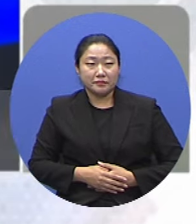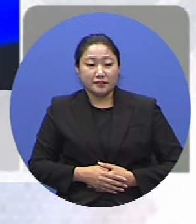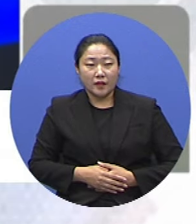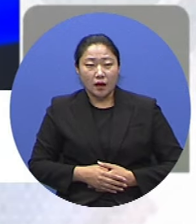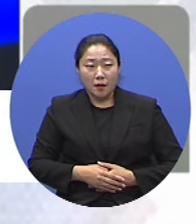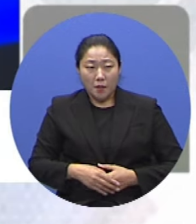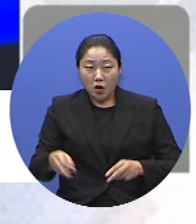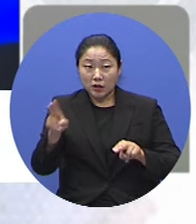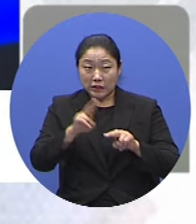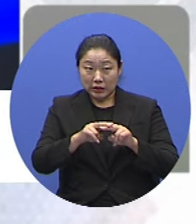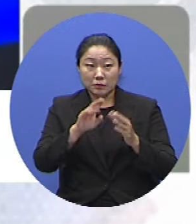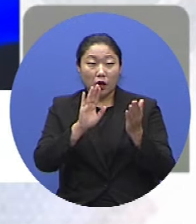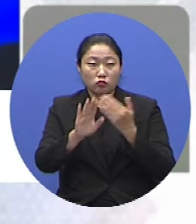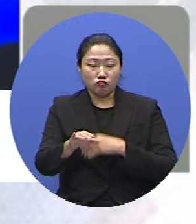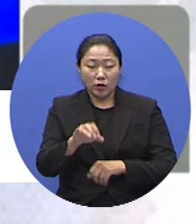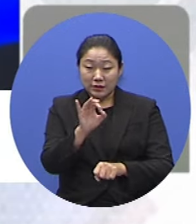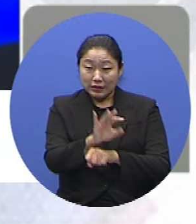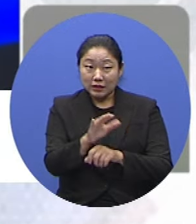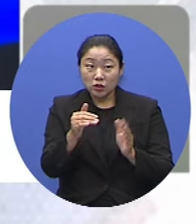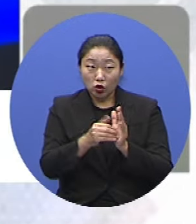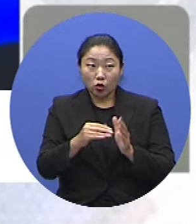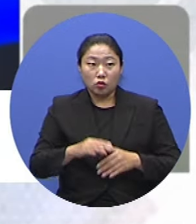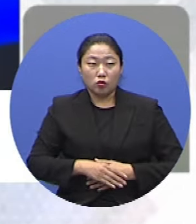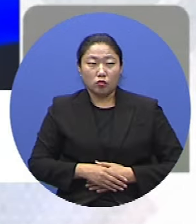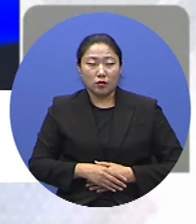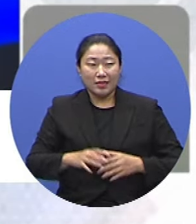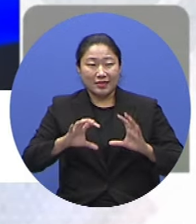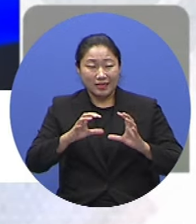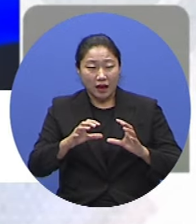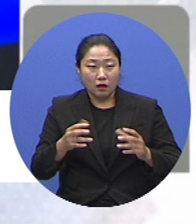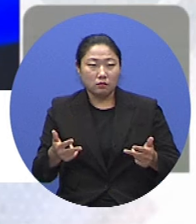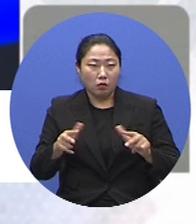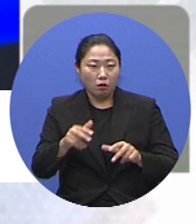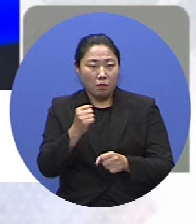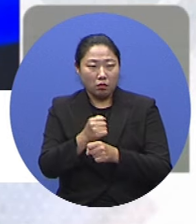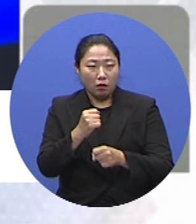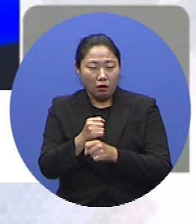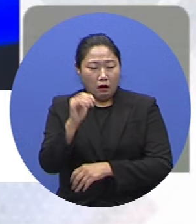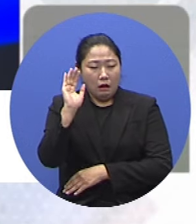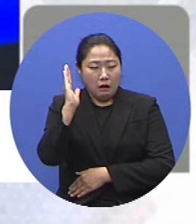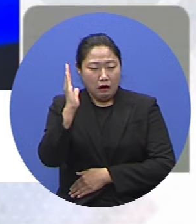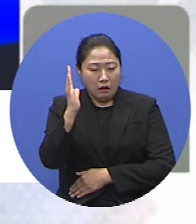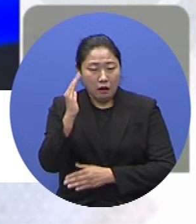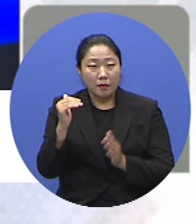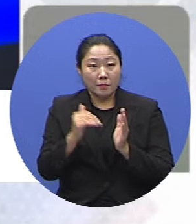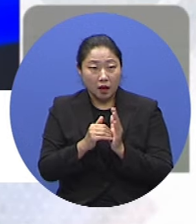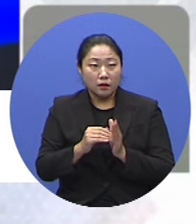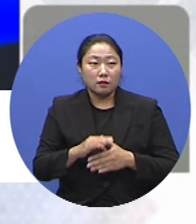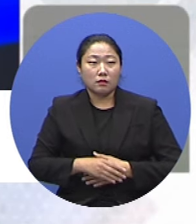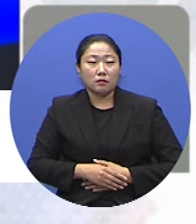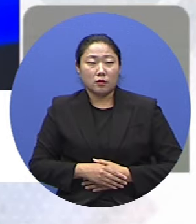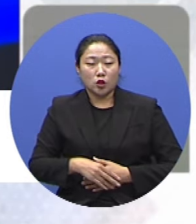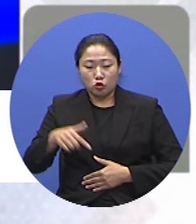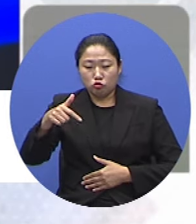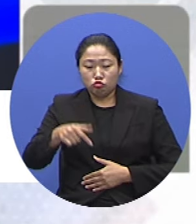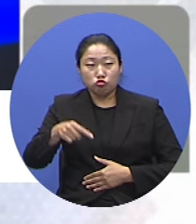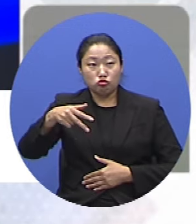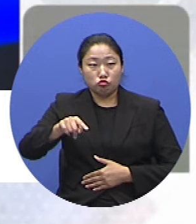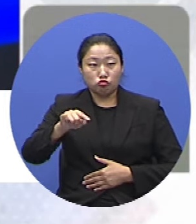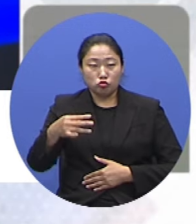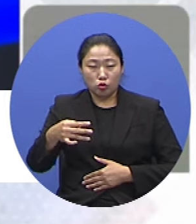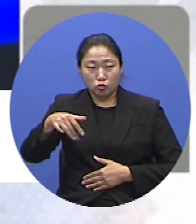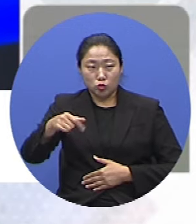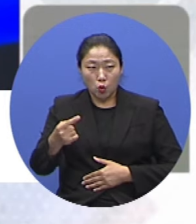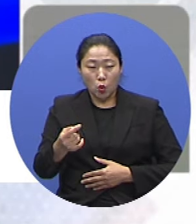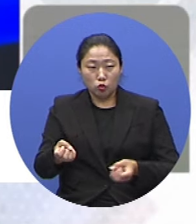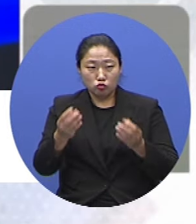산림조합장에 취임한 이후에 매입을 하셨더라고요. 국가정원을 만들어야 되겠다고 그렇게 강조를 하시고 구절초